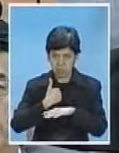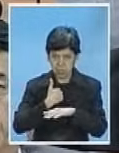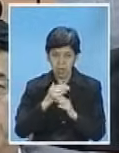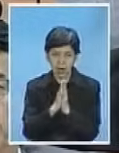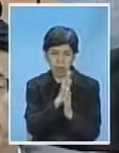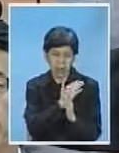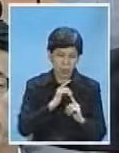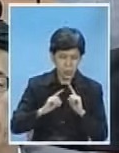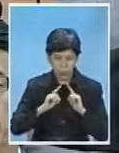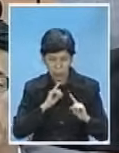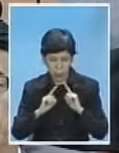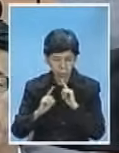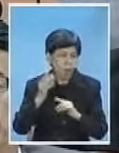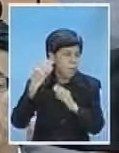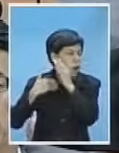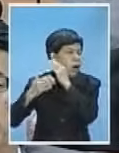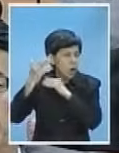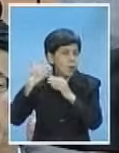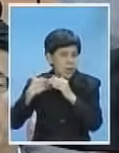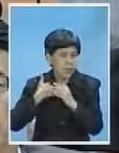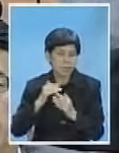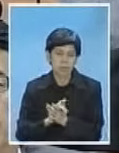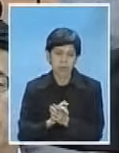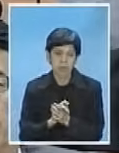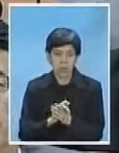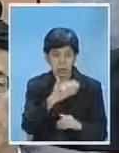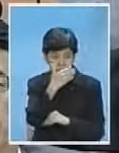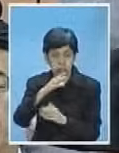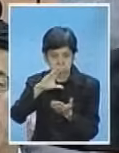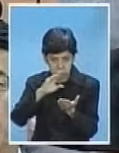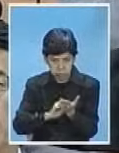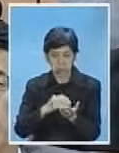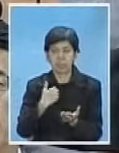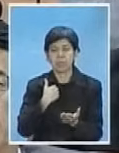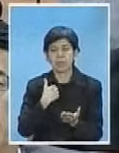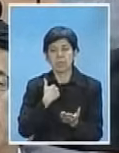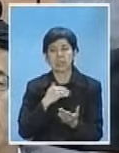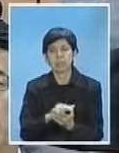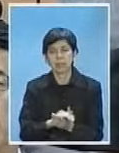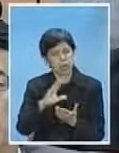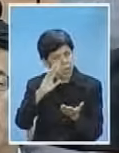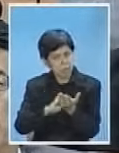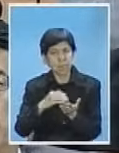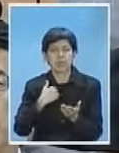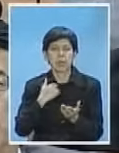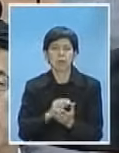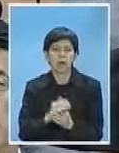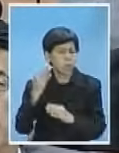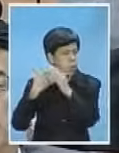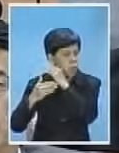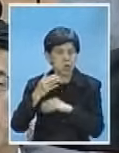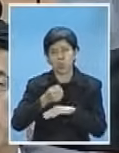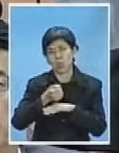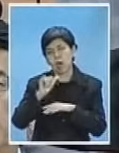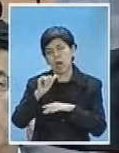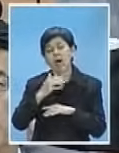งฆ์ช่วยเจรจาอันนี้เป็นประวัติศาสตร์ที่ต่างชาติบันทึกเอาไว้เลยนะครับวันวลิตเนี่ยบันทึกไว้ในสมัยกรุงศรีอยุ